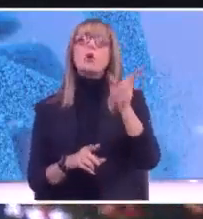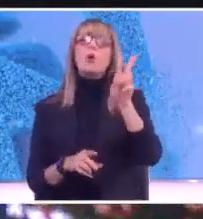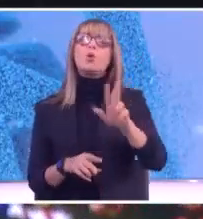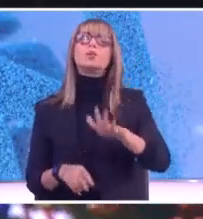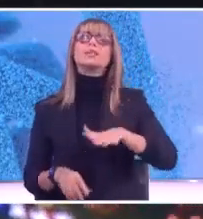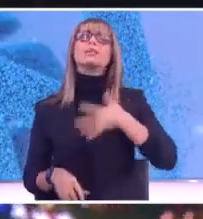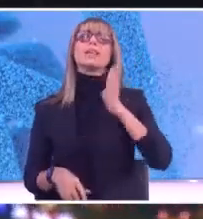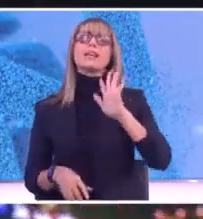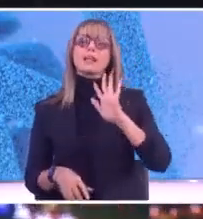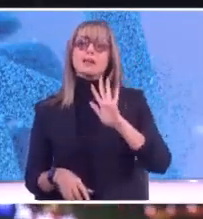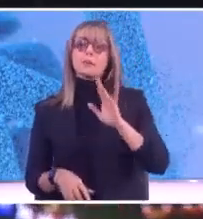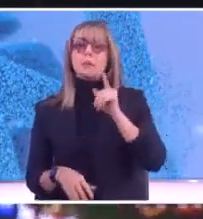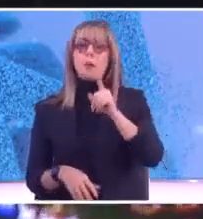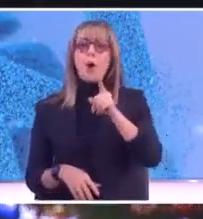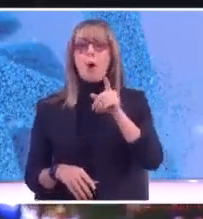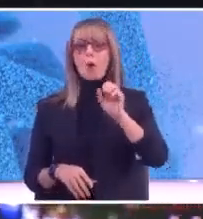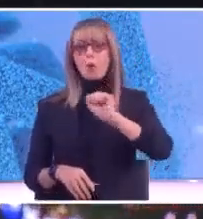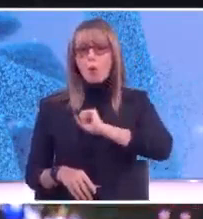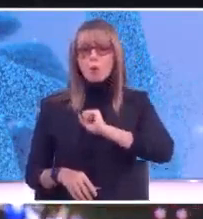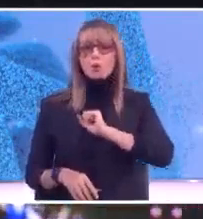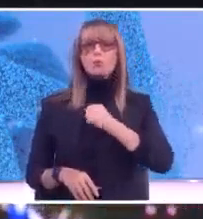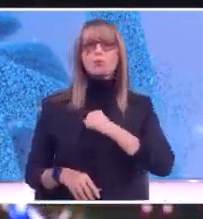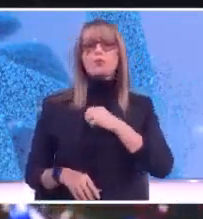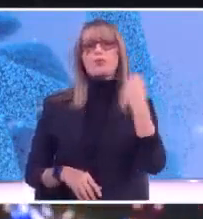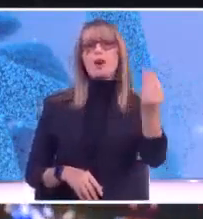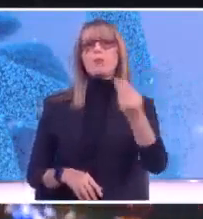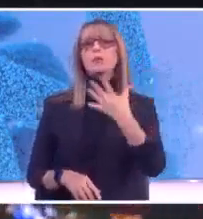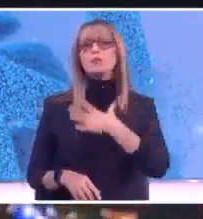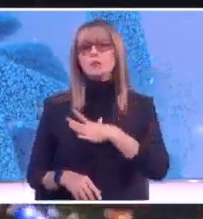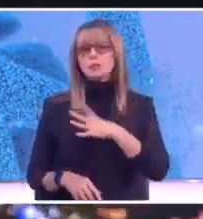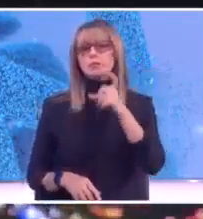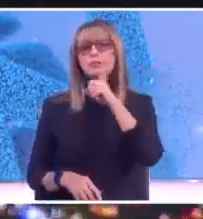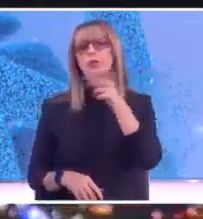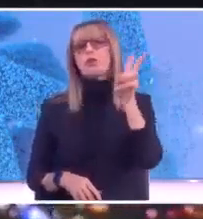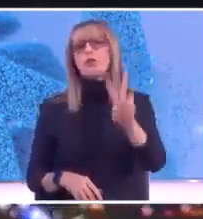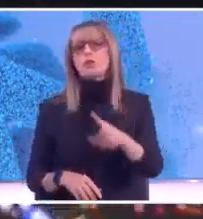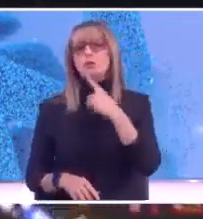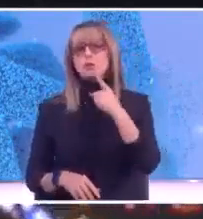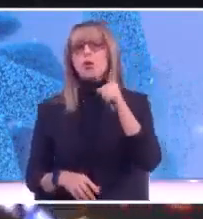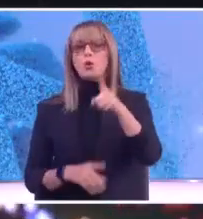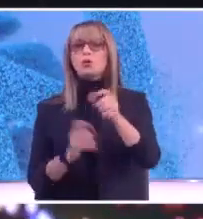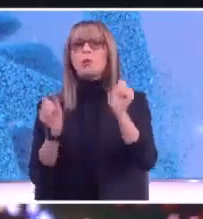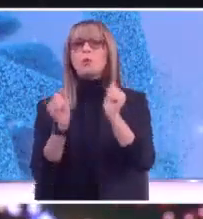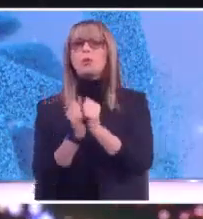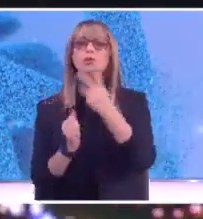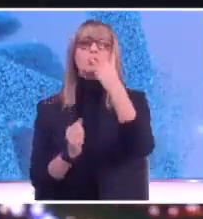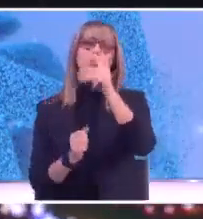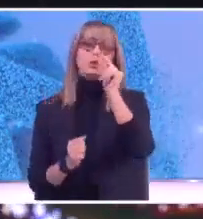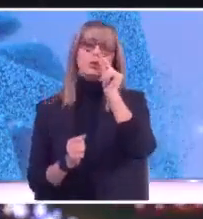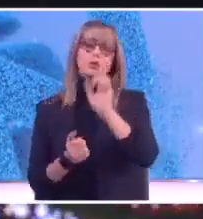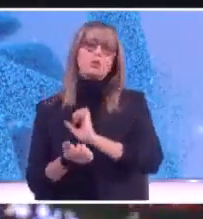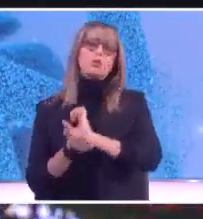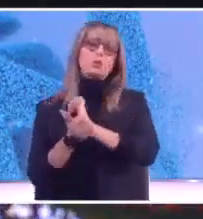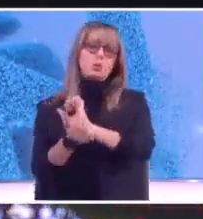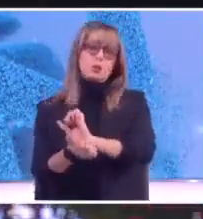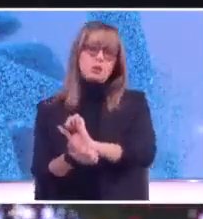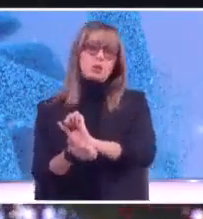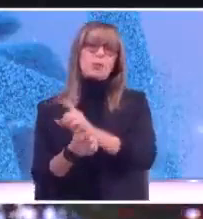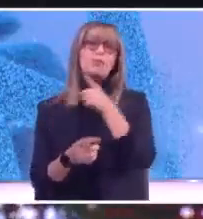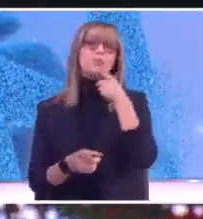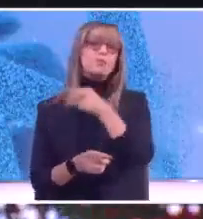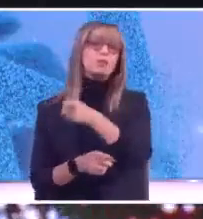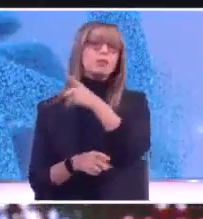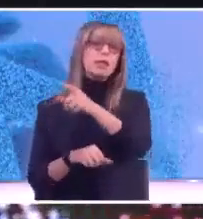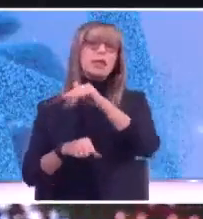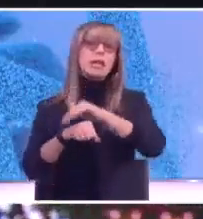değil korkutulması olduğunu iddia ediyor. Çep'le birlikte 3 kişi daha tutuklanarak cezaevine gönderildi.